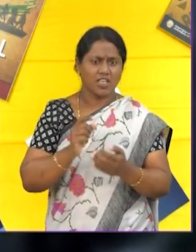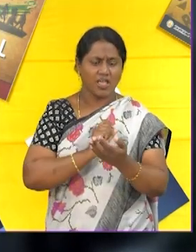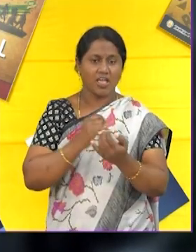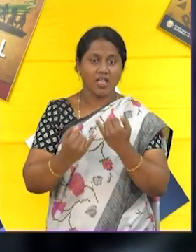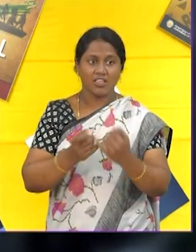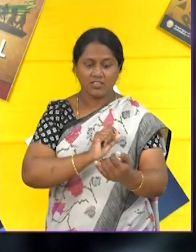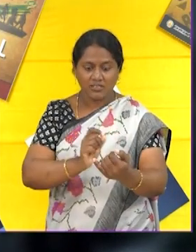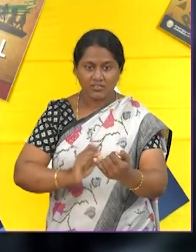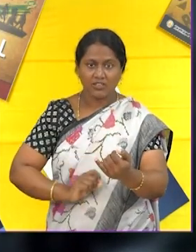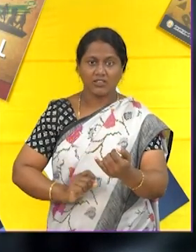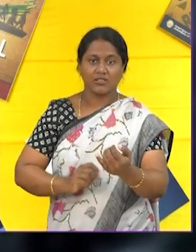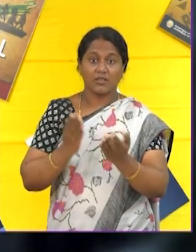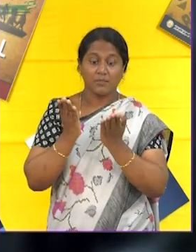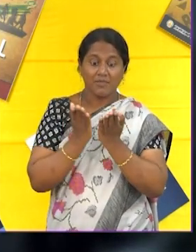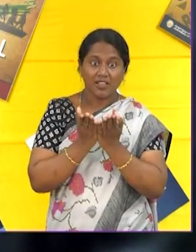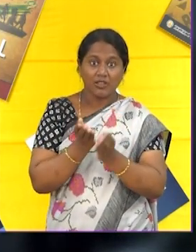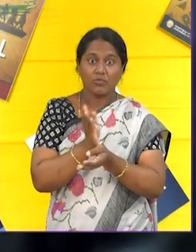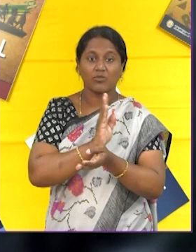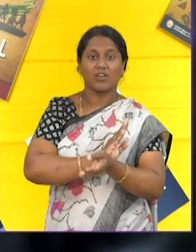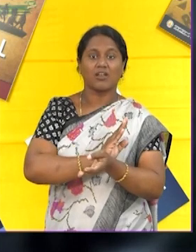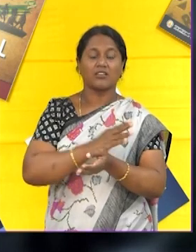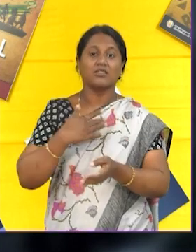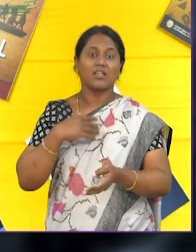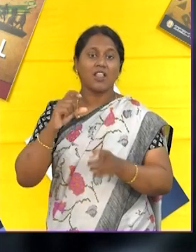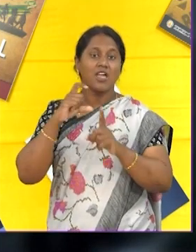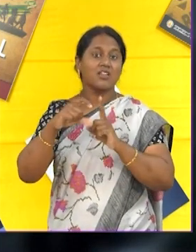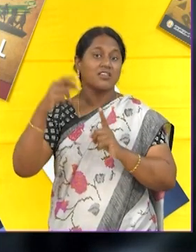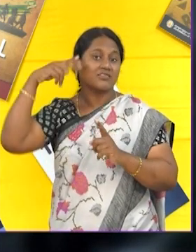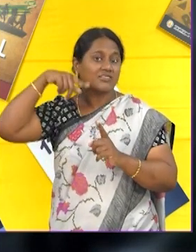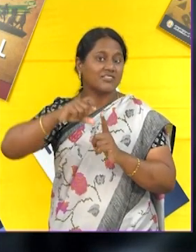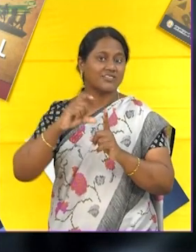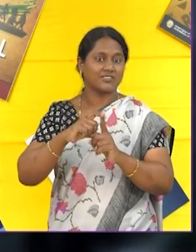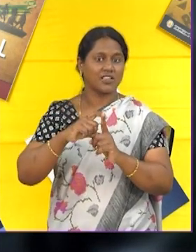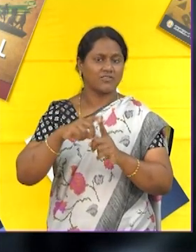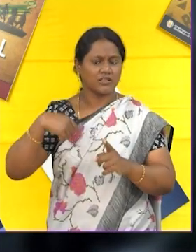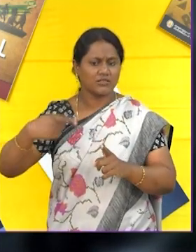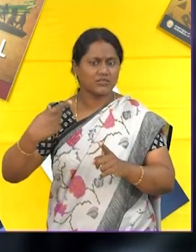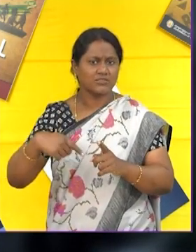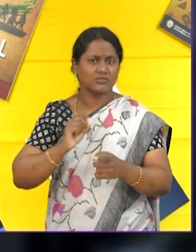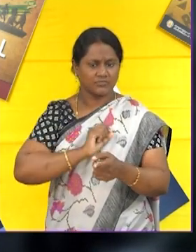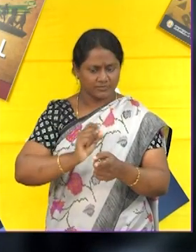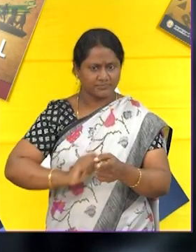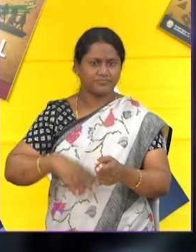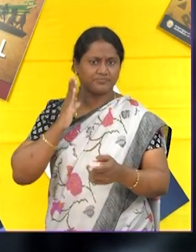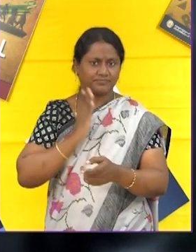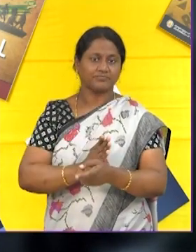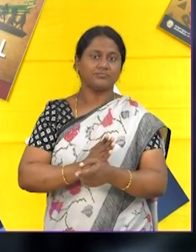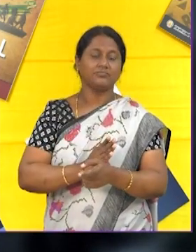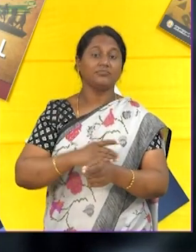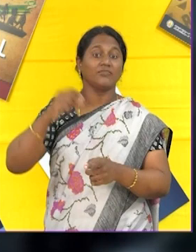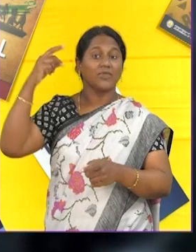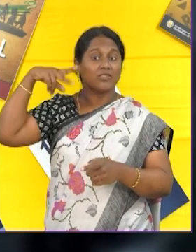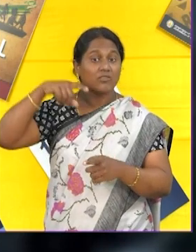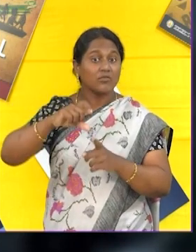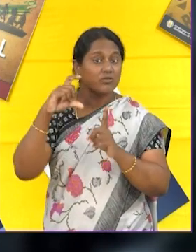the habit of using the dictionary. The habit of using the dictionary will definitely enrich our